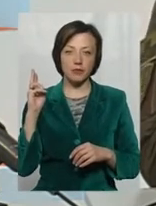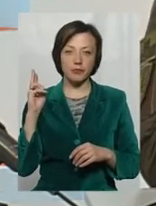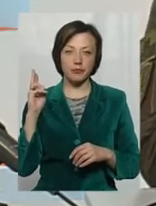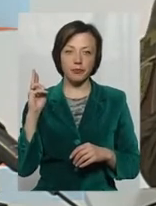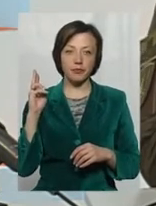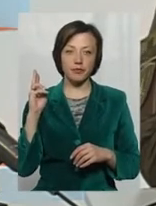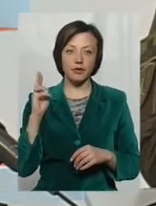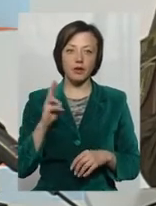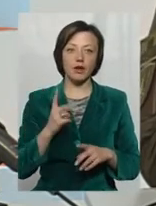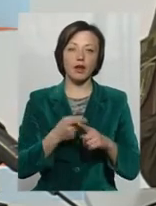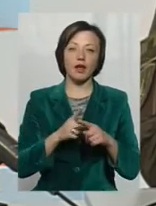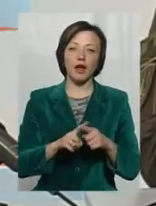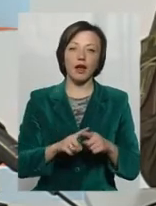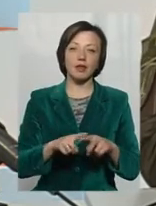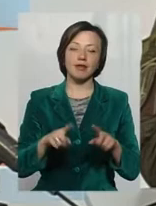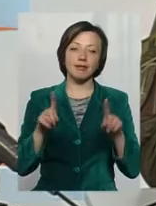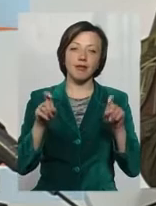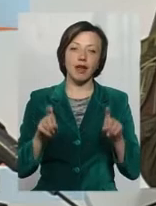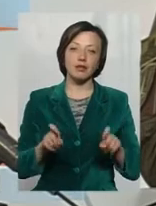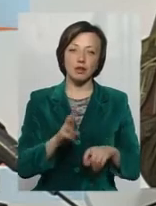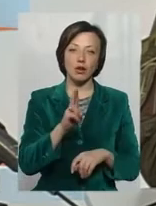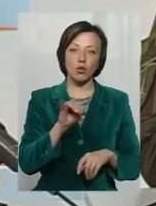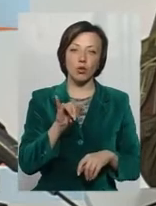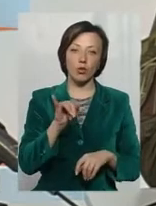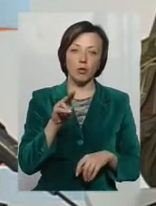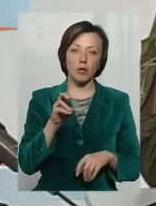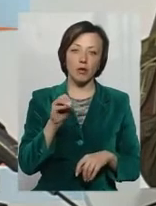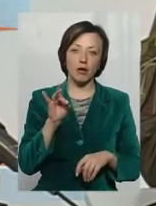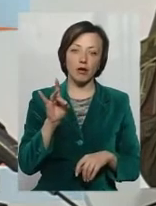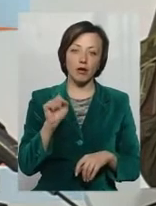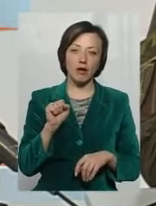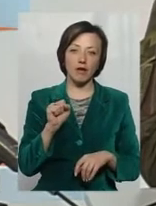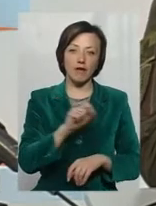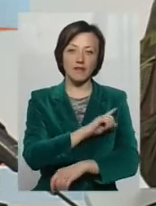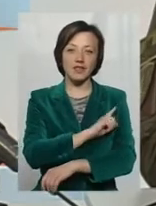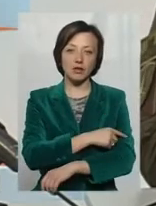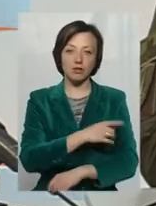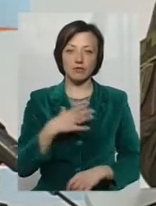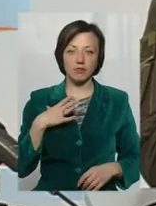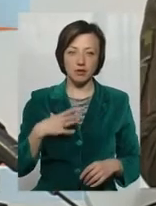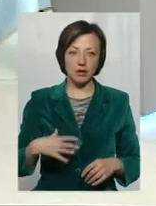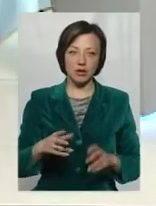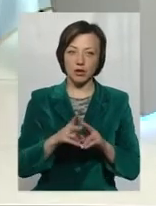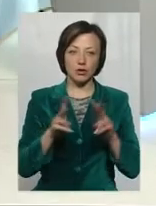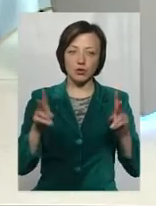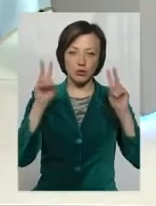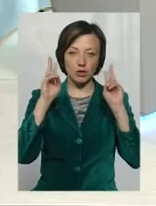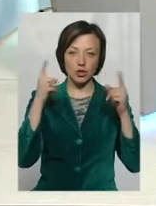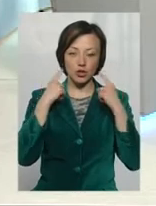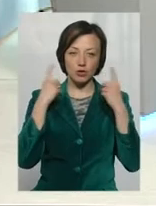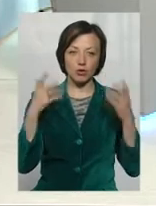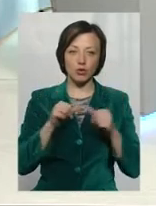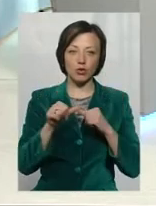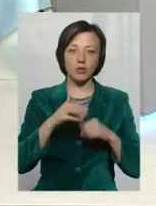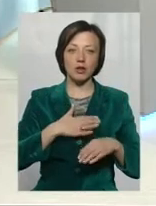тест Купера, так називаємо фізичний тест на фізичну витривалість, про нього ніхто не чув, крім